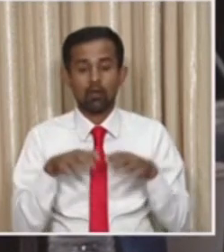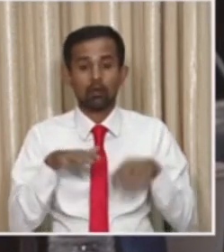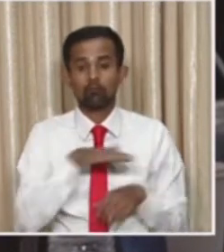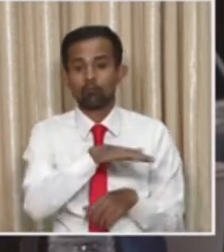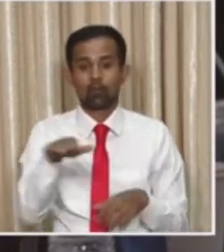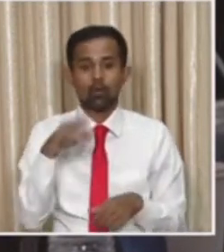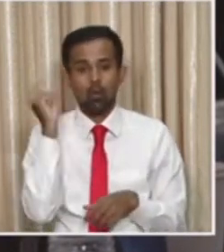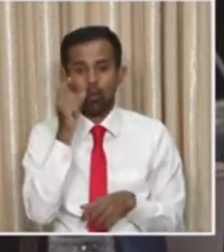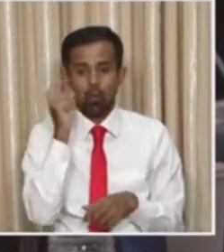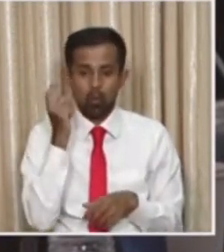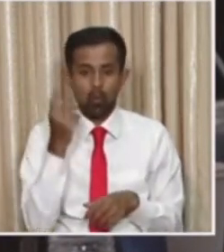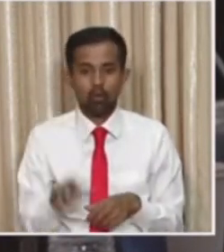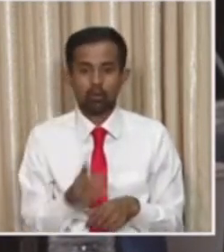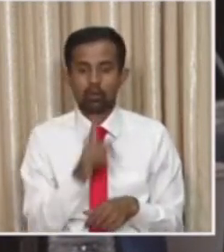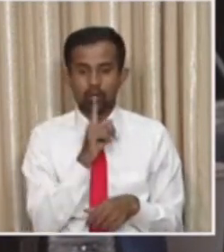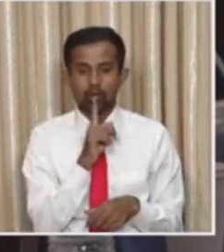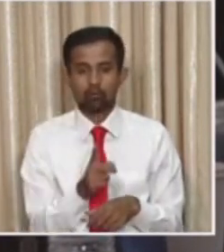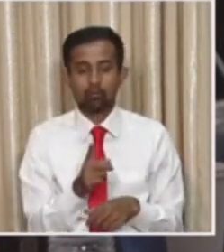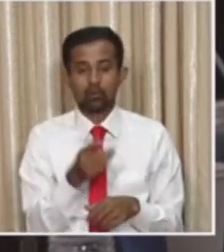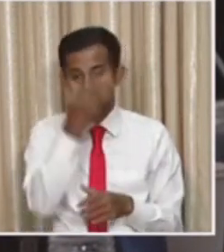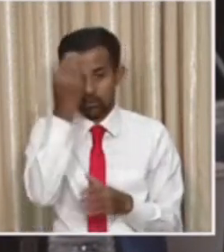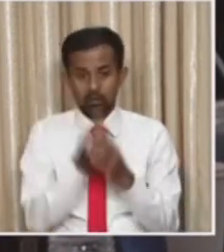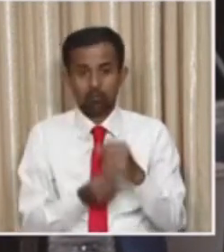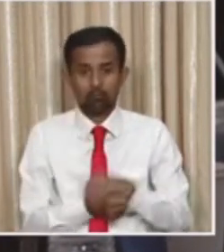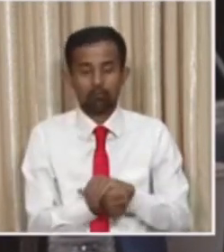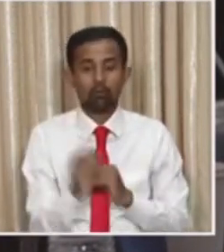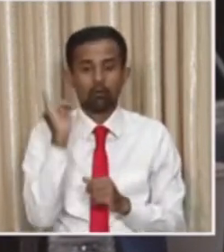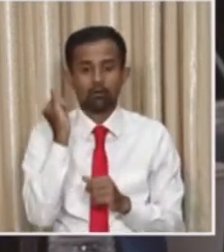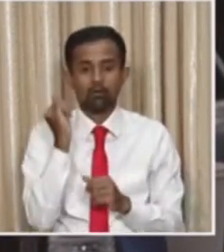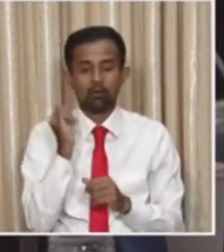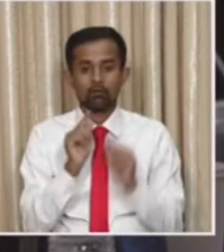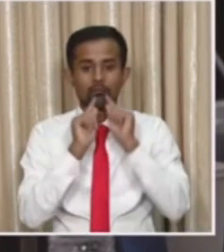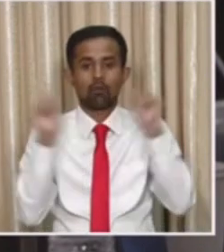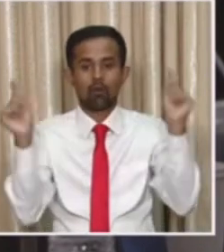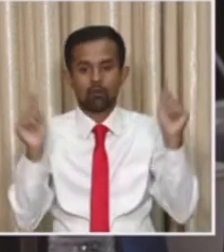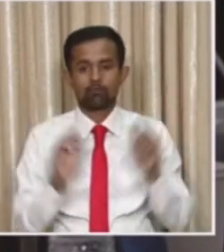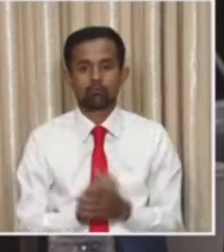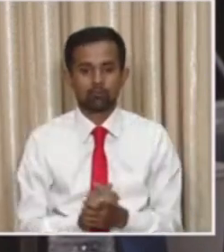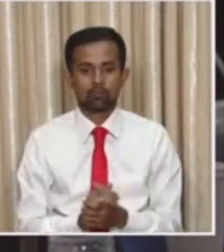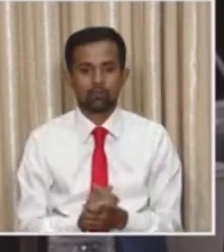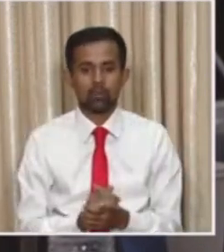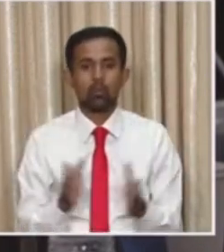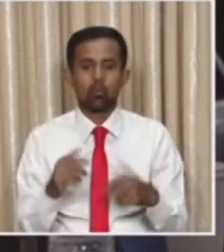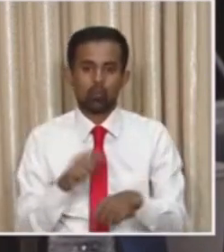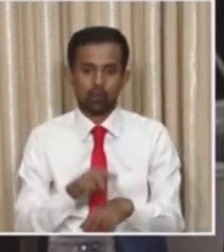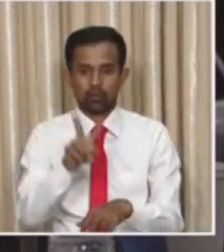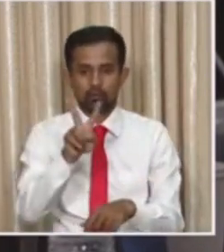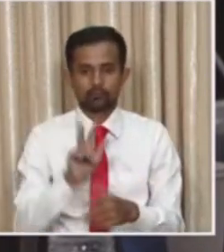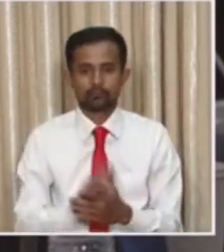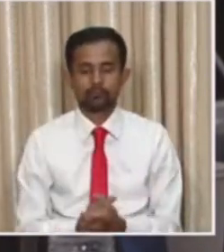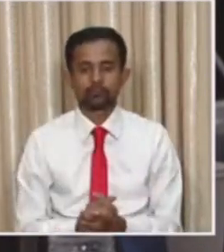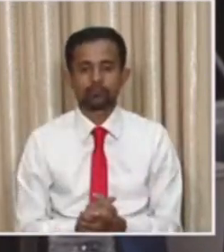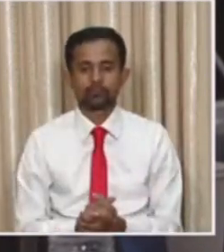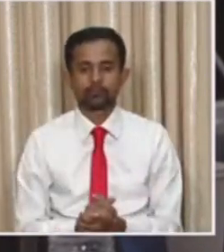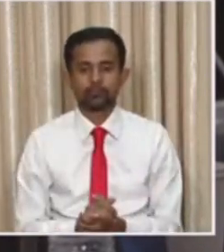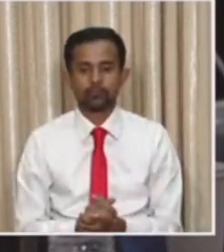நில பெயரை குறிப்பிட்டிருந்தார். அதற்கு பிற்பாடுதான் குருந்தூர் மலை விகாரை என்ற குருந்தி விகாரை என்ற பெயரிலே